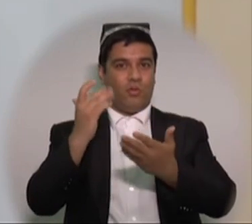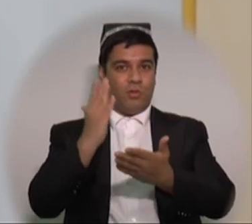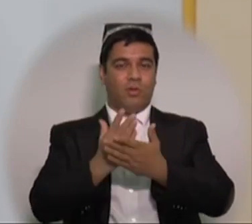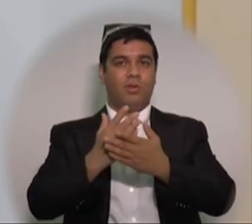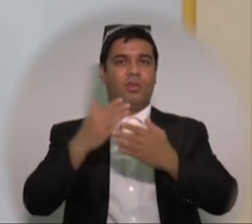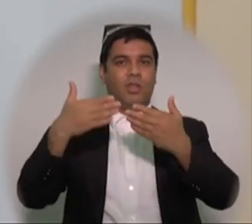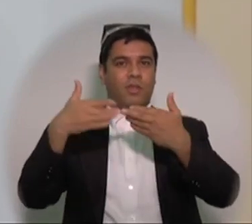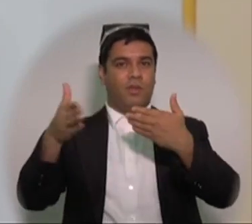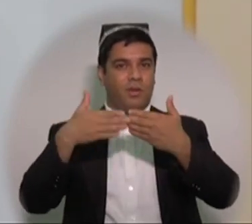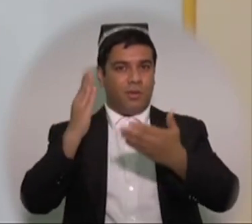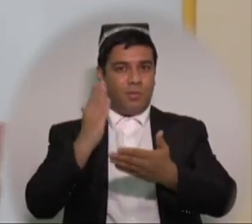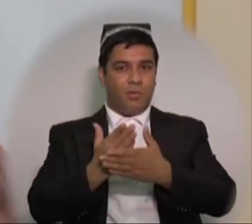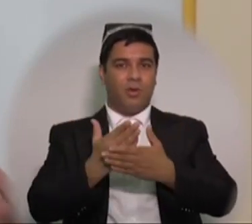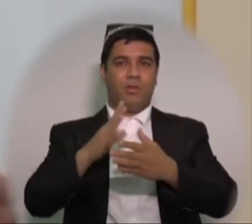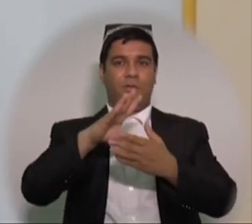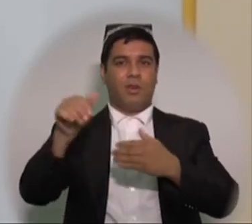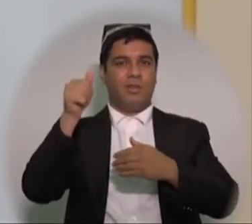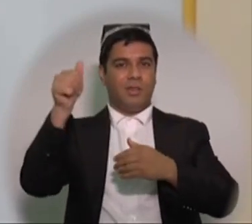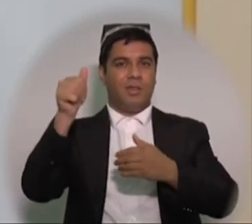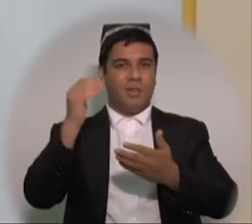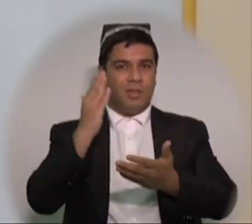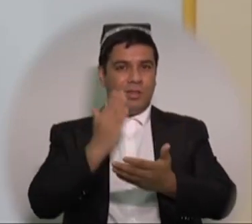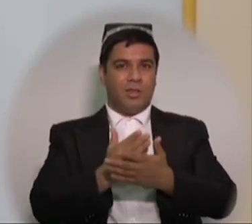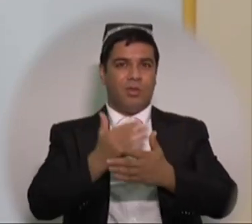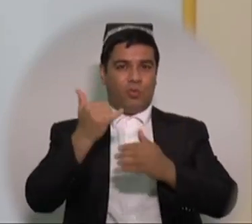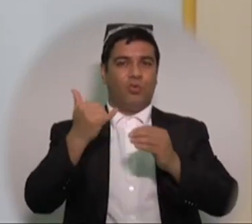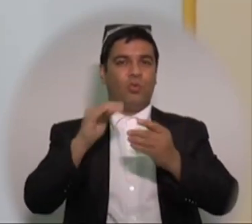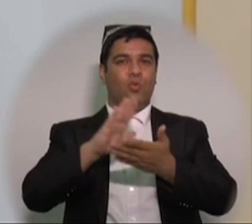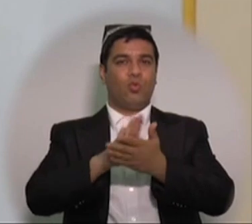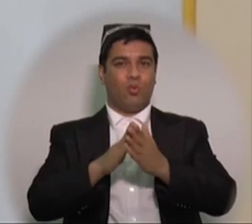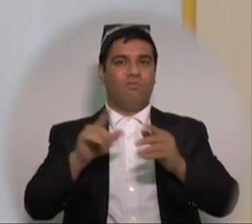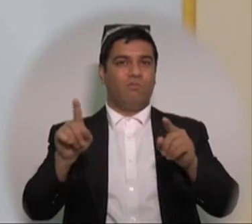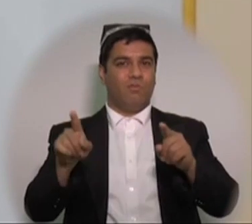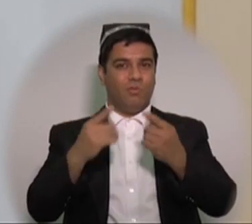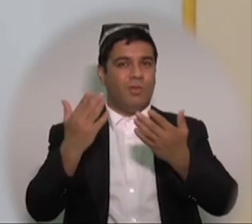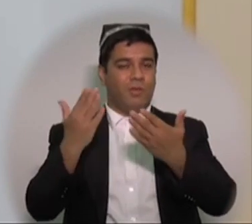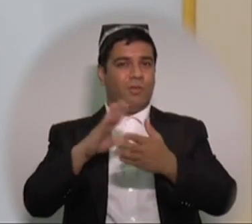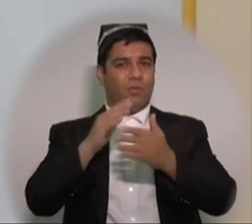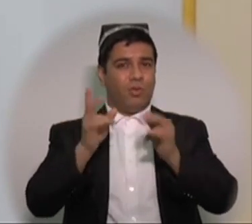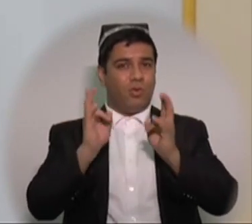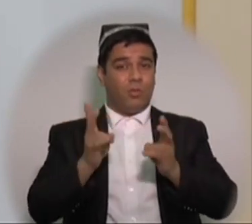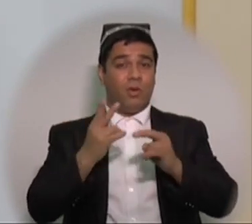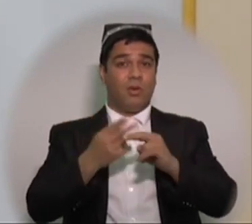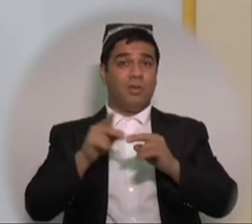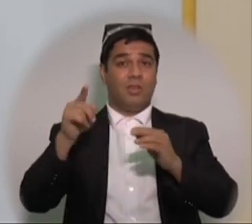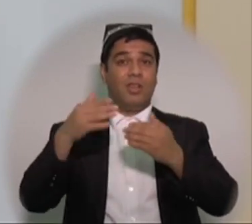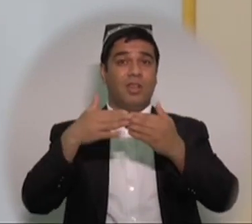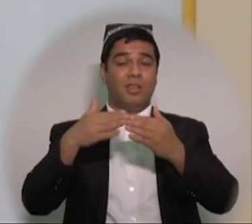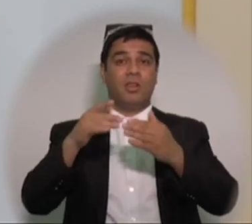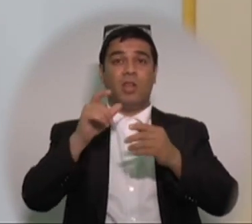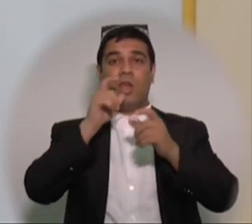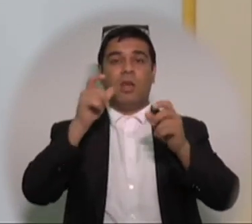bo'lyapti, darvozalar bor, hamma yo'q, demak, yaxshilab balat qilib qurilgan. U berib